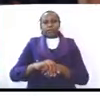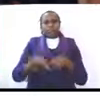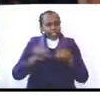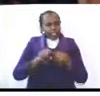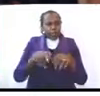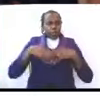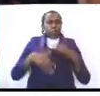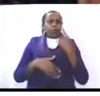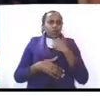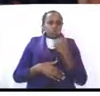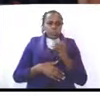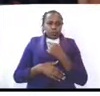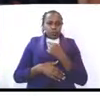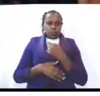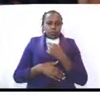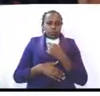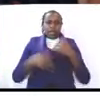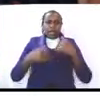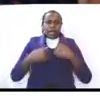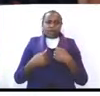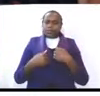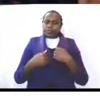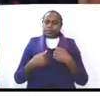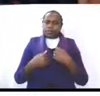wale ambao Mungu hawana mbele,